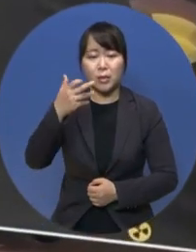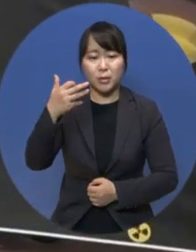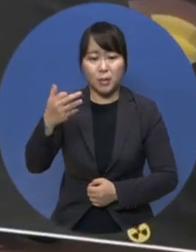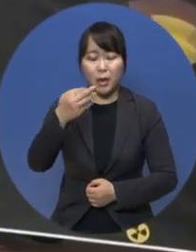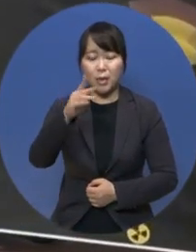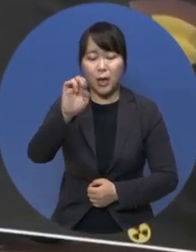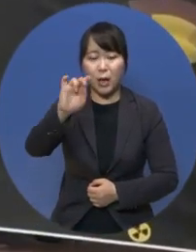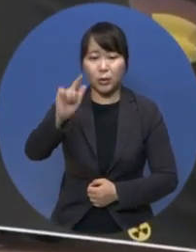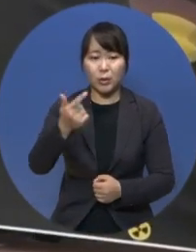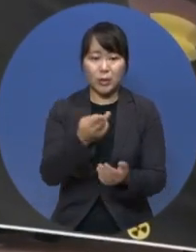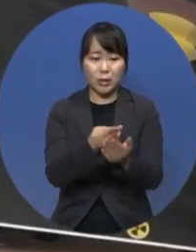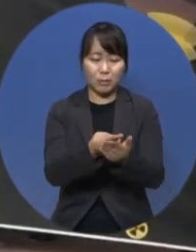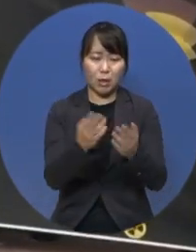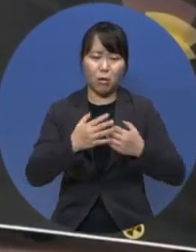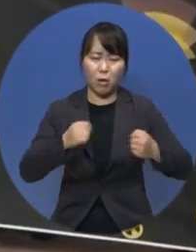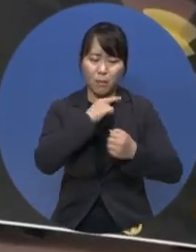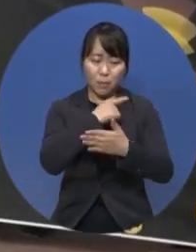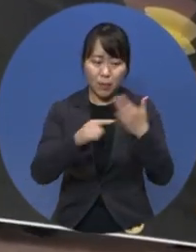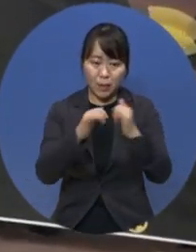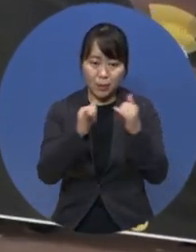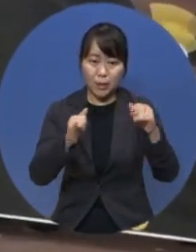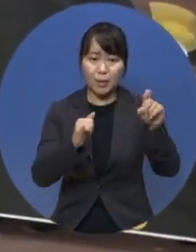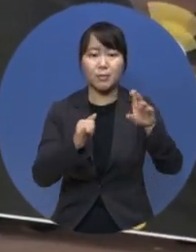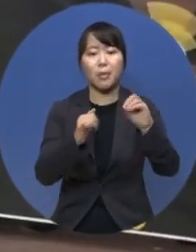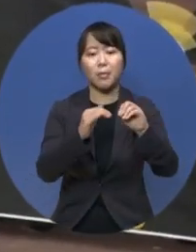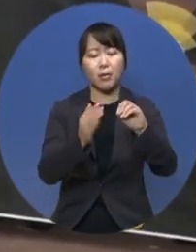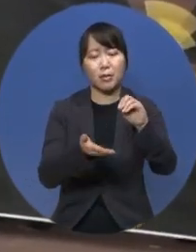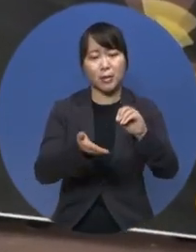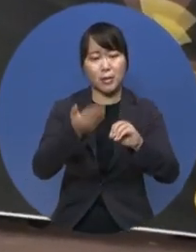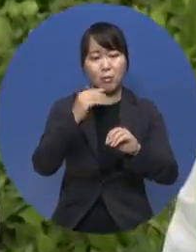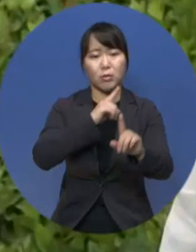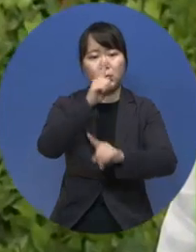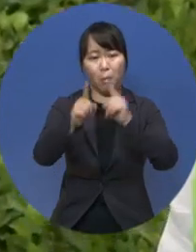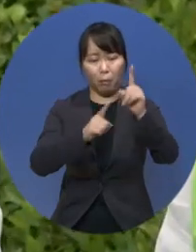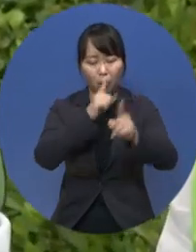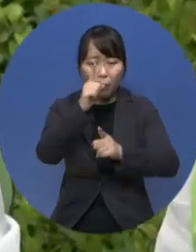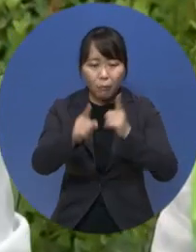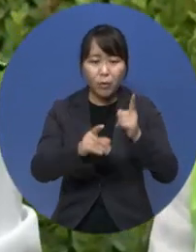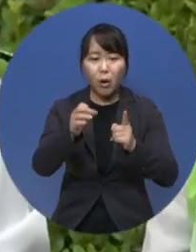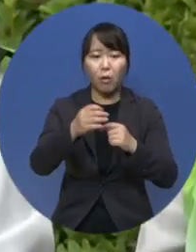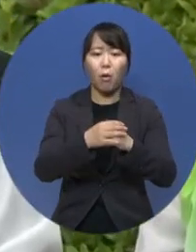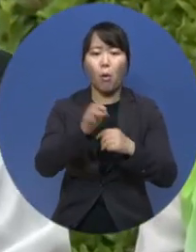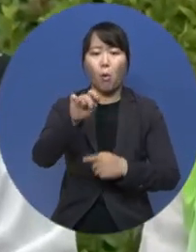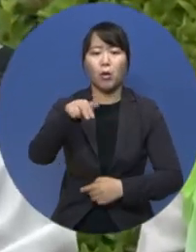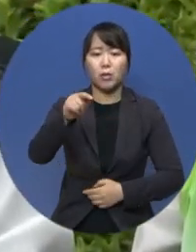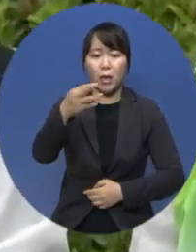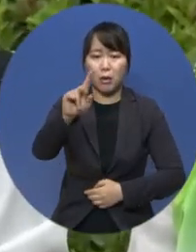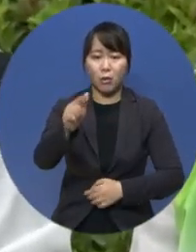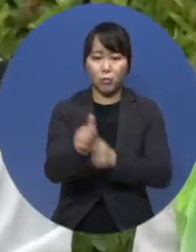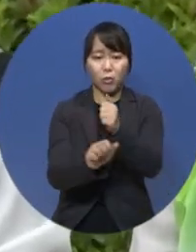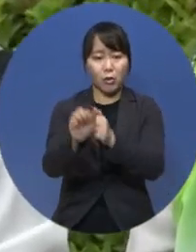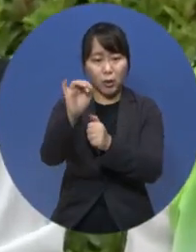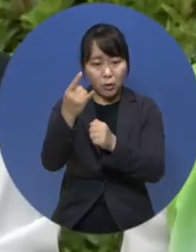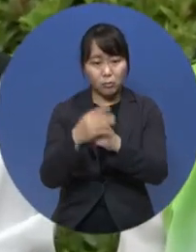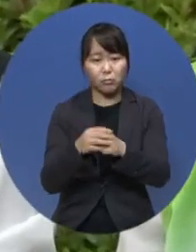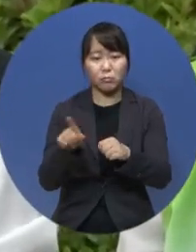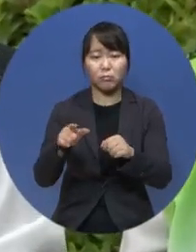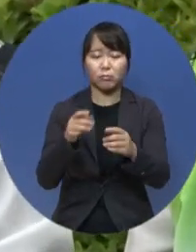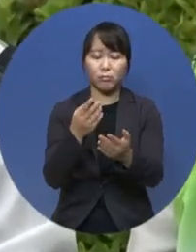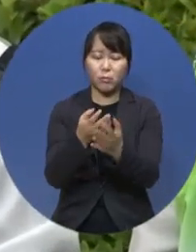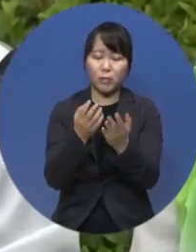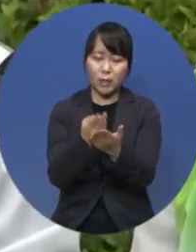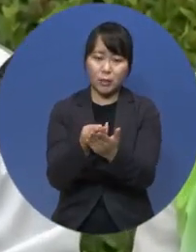나 둔 침대에 건강 되자 10만 명 이상으로 신고가 되자 원자를 위원회는 나돈 침대를